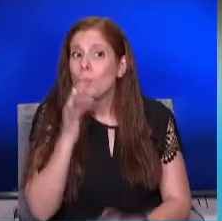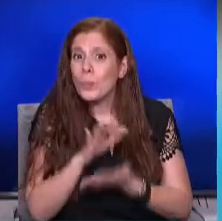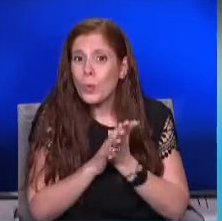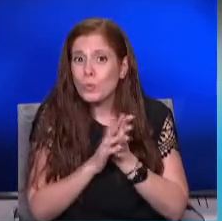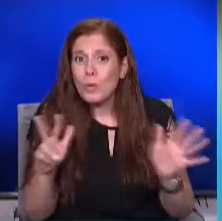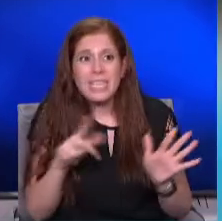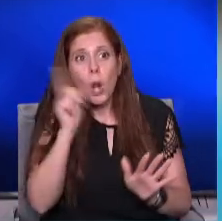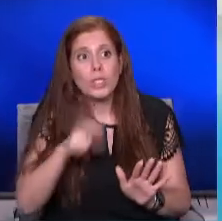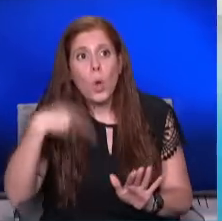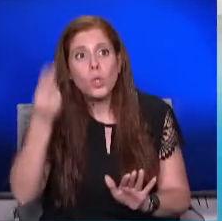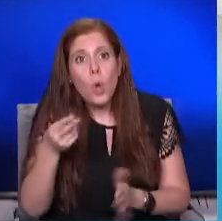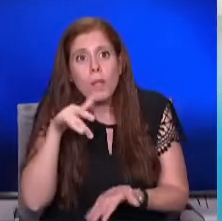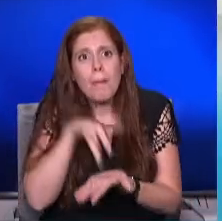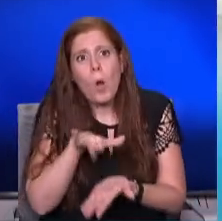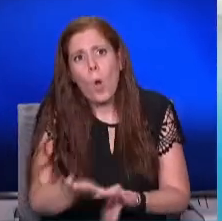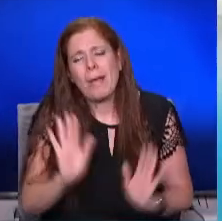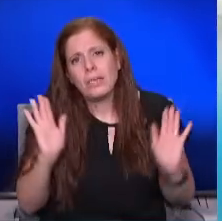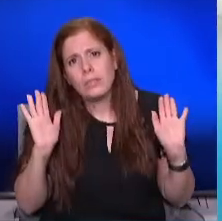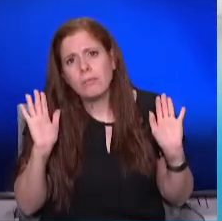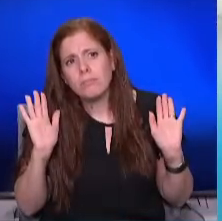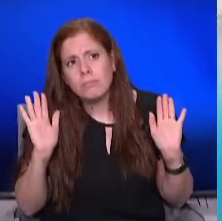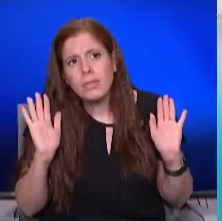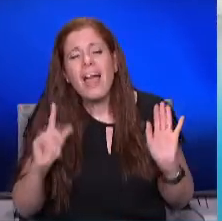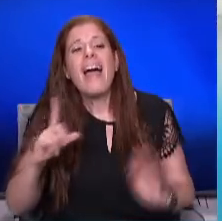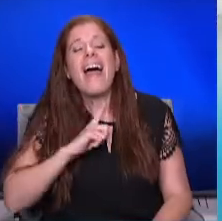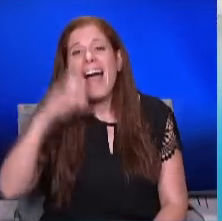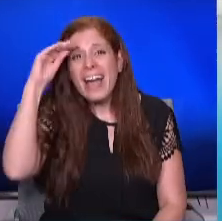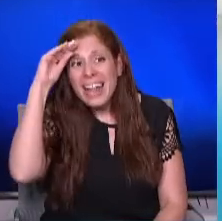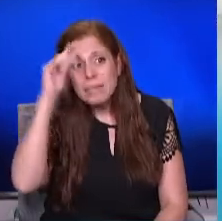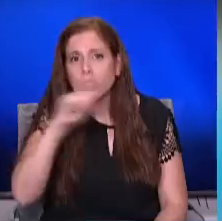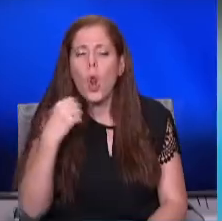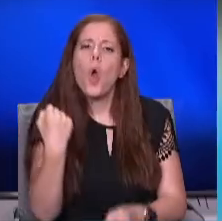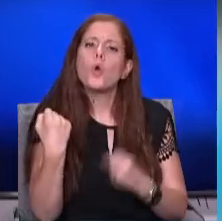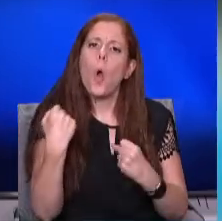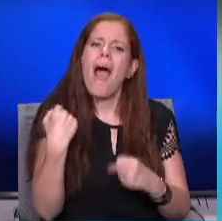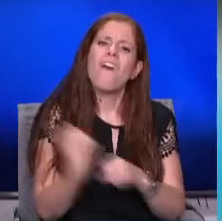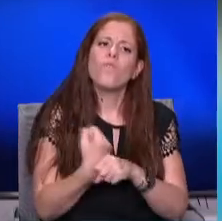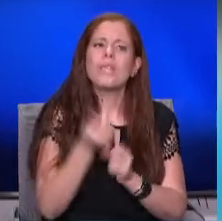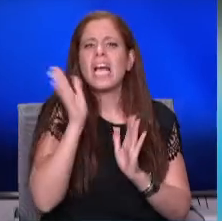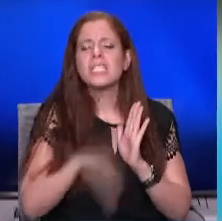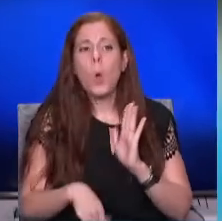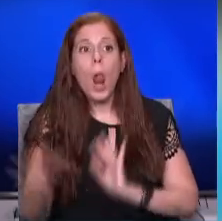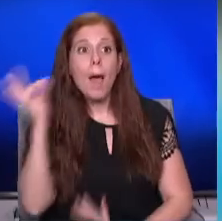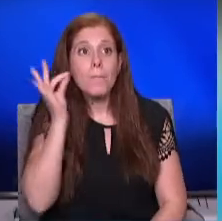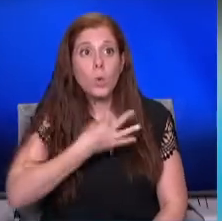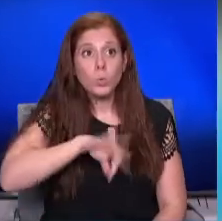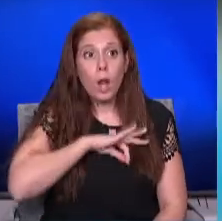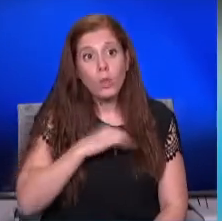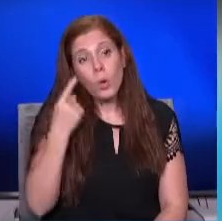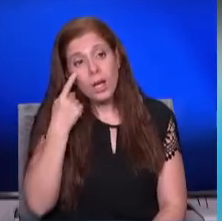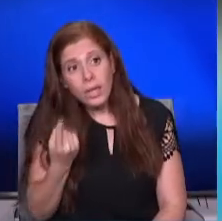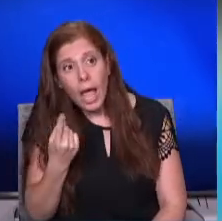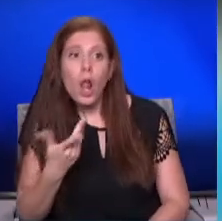צריכות להיות מוצבות במקום כזה. חיילים הם לא כוח עבודה זול. הבנות שלנו ככל הנראה לא